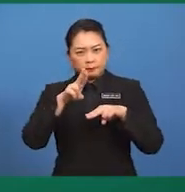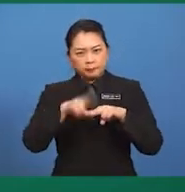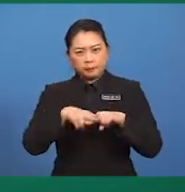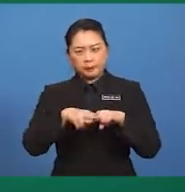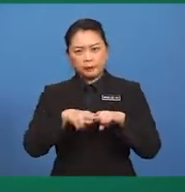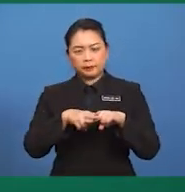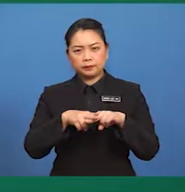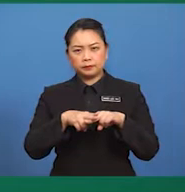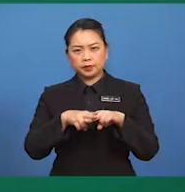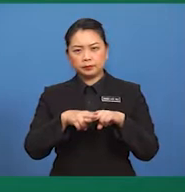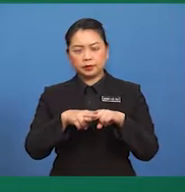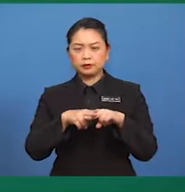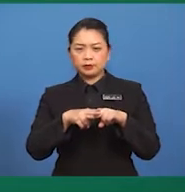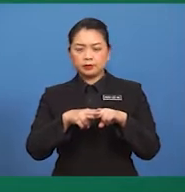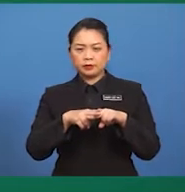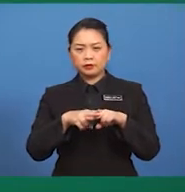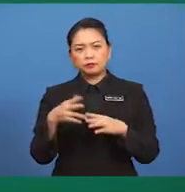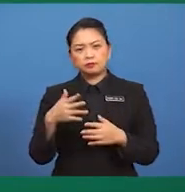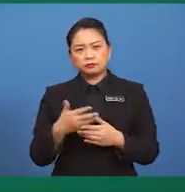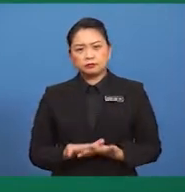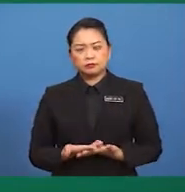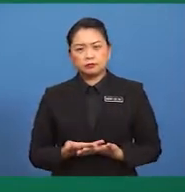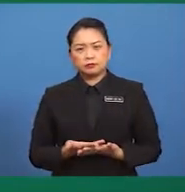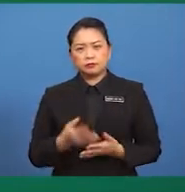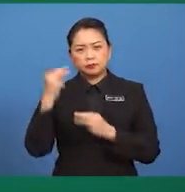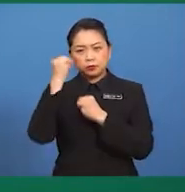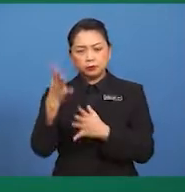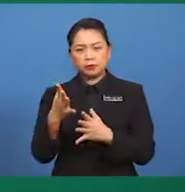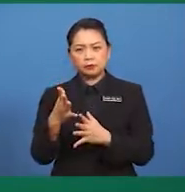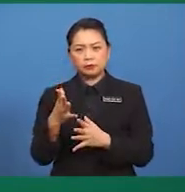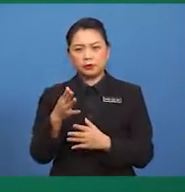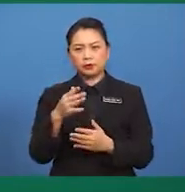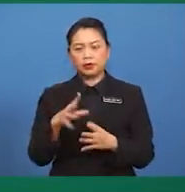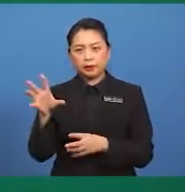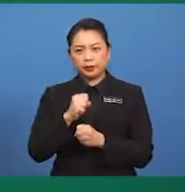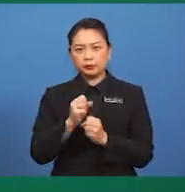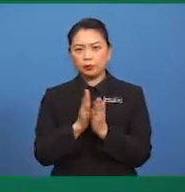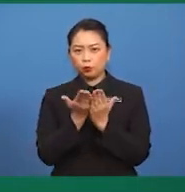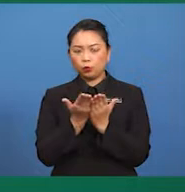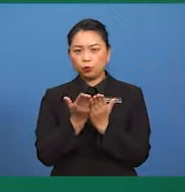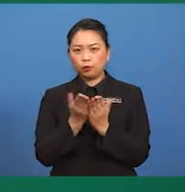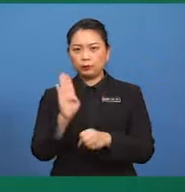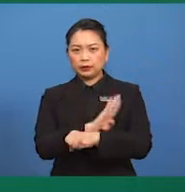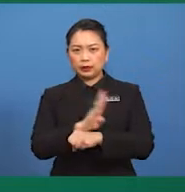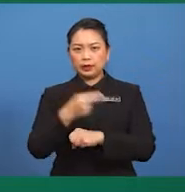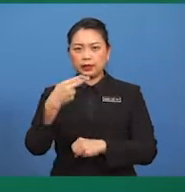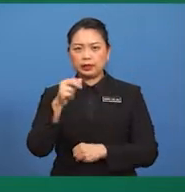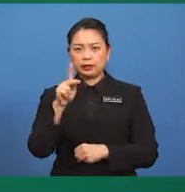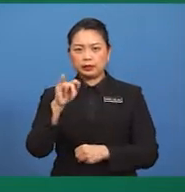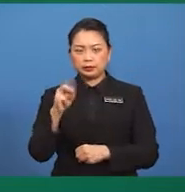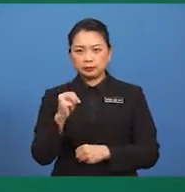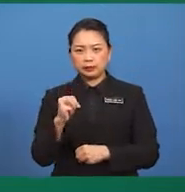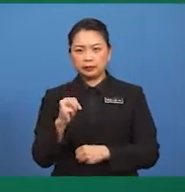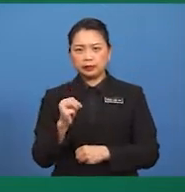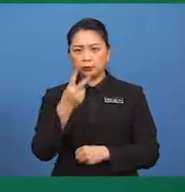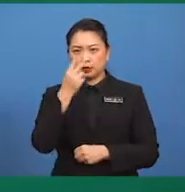selepas diselaraskan pada tahun seterusnya. Maklumat berikut diambil daripada buku Perniagaan Hakim.